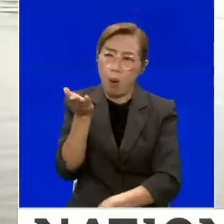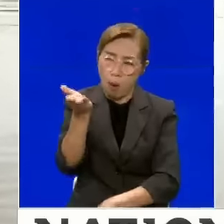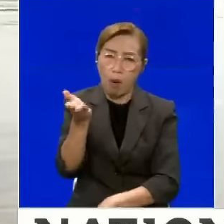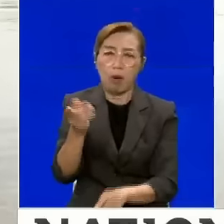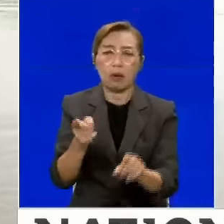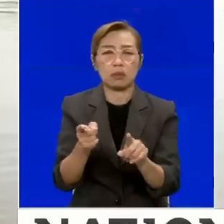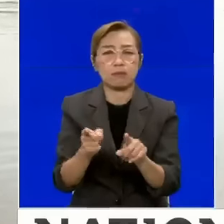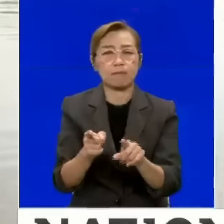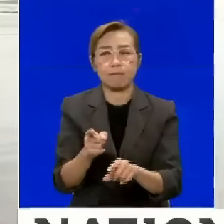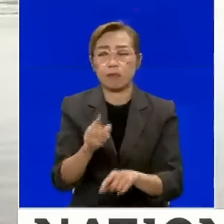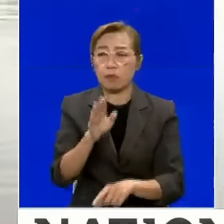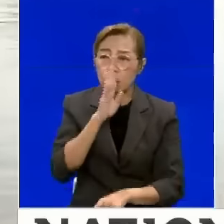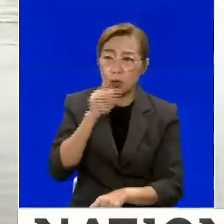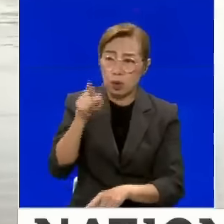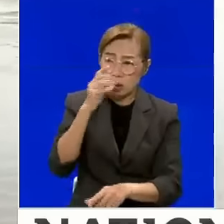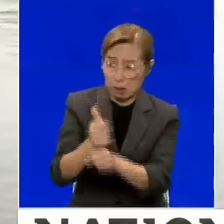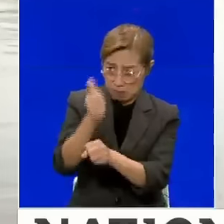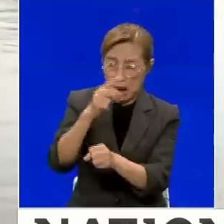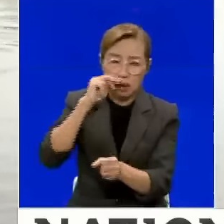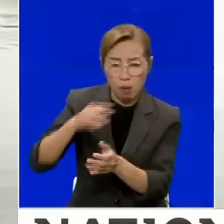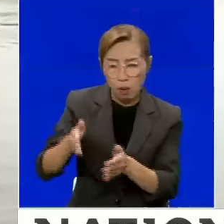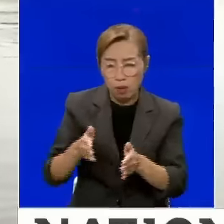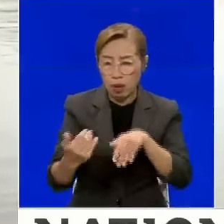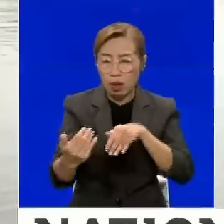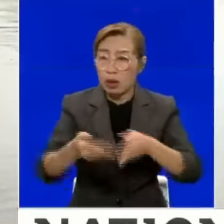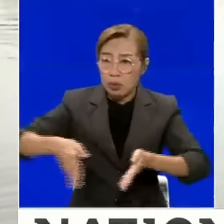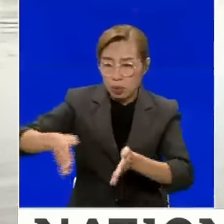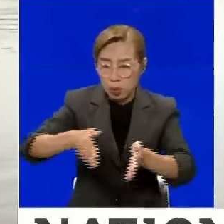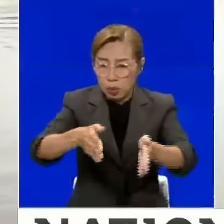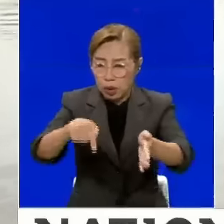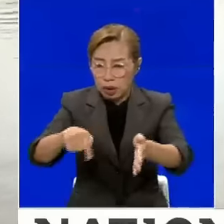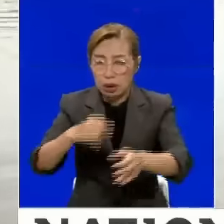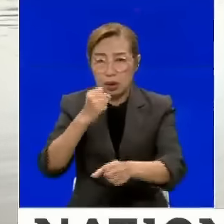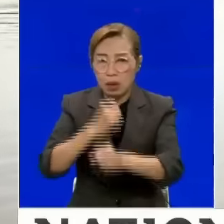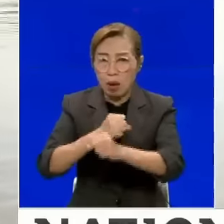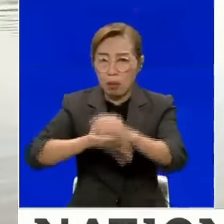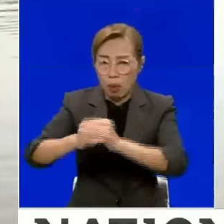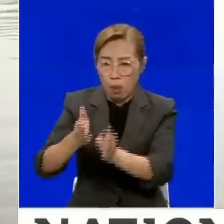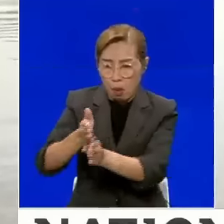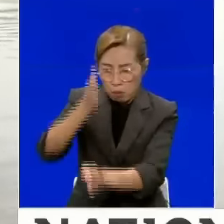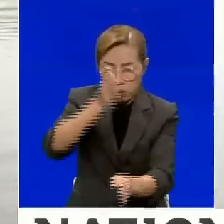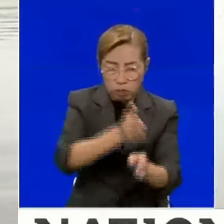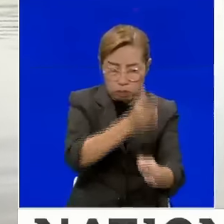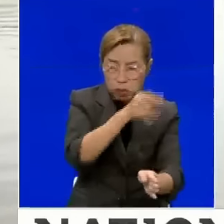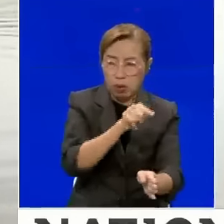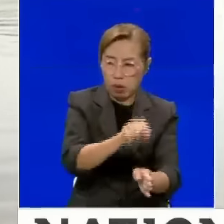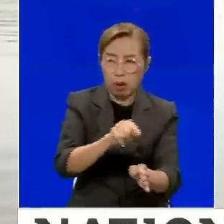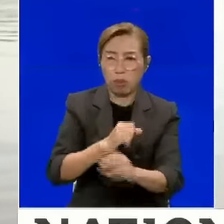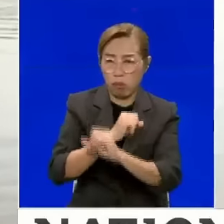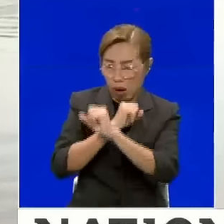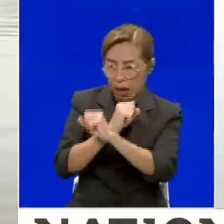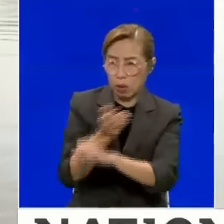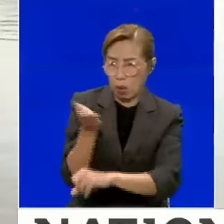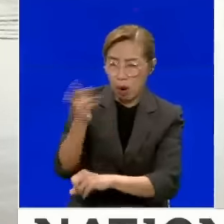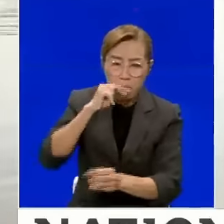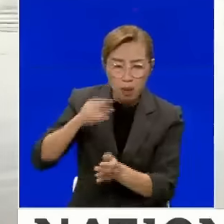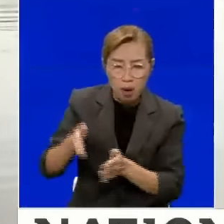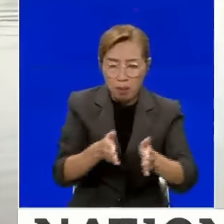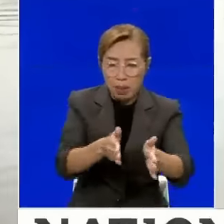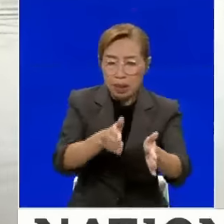าทำคันฝั่งขวาหรือฝั่งซ้ายสองฝากครับแม่น้ำยมเนี่ยผมขอเป็นเลี้ย